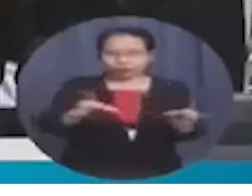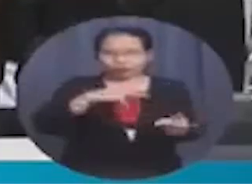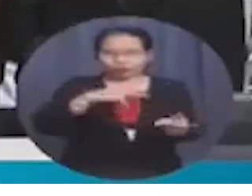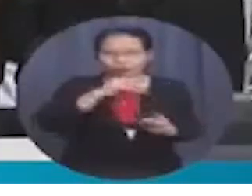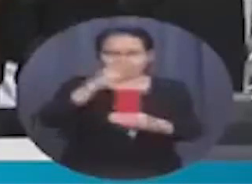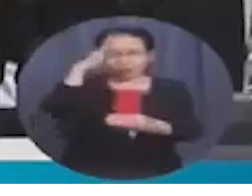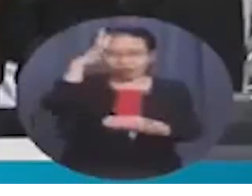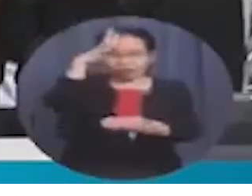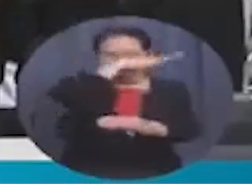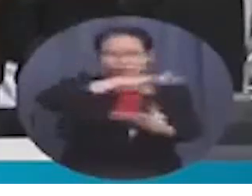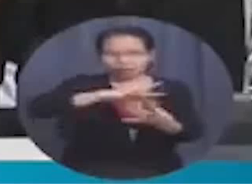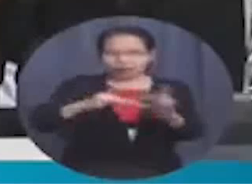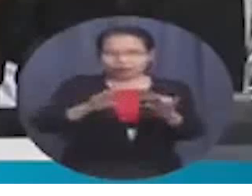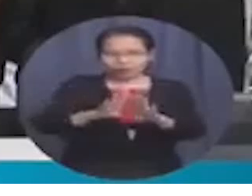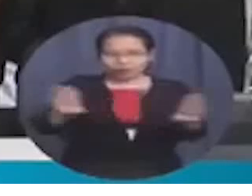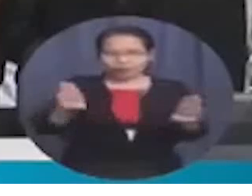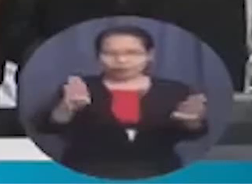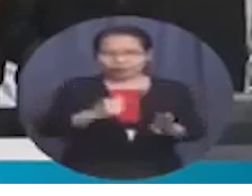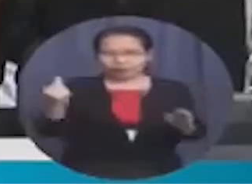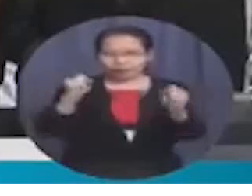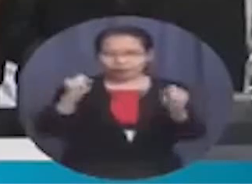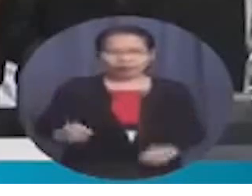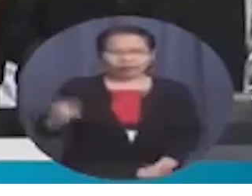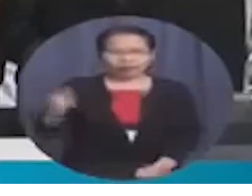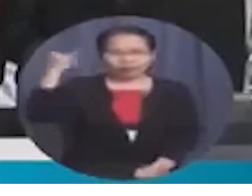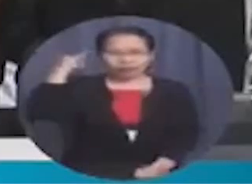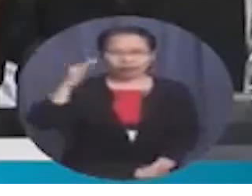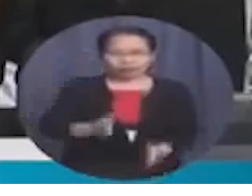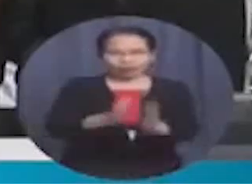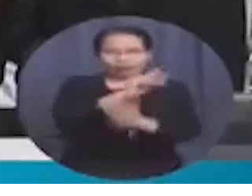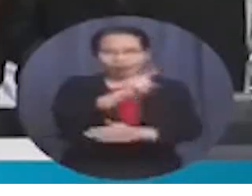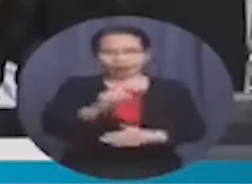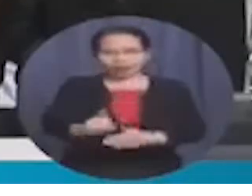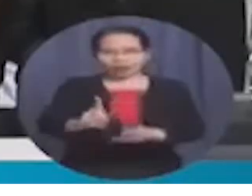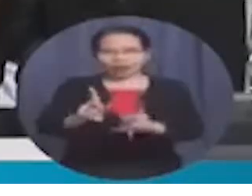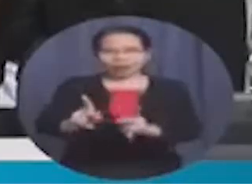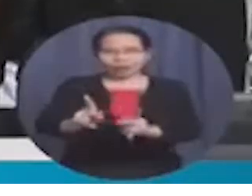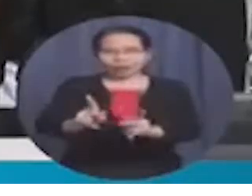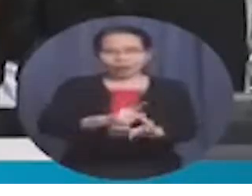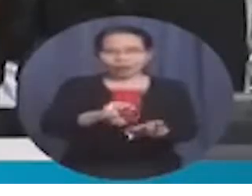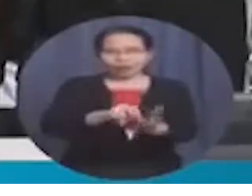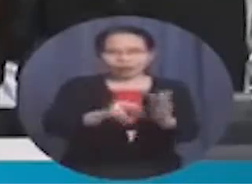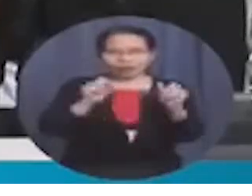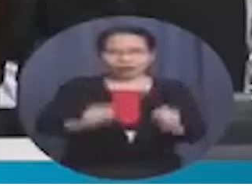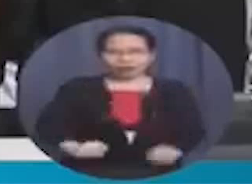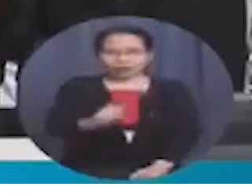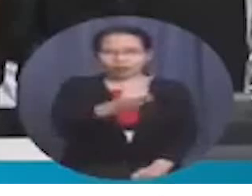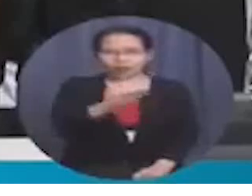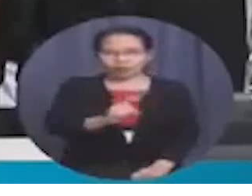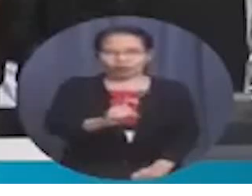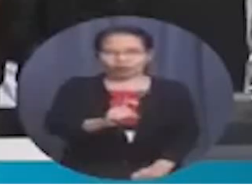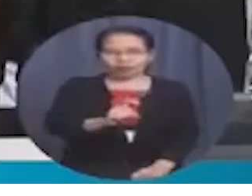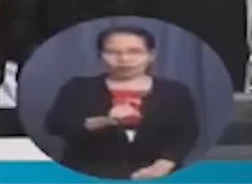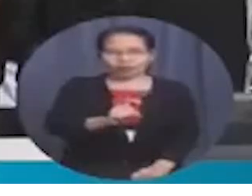eh. Kahit sino pwedeng tumawag eh. Pwedeng magtanong eh. No? Lagyan nga natin ng portion na pwedeng magtanong